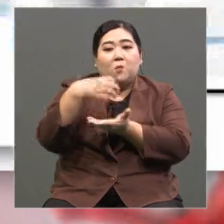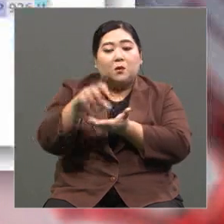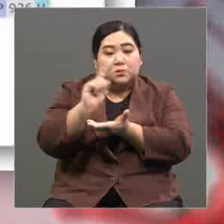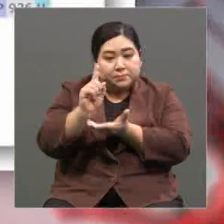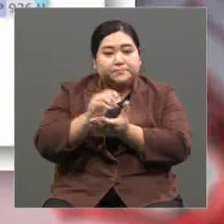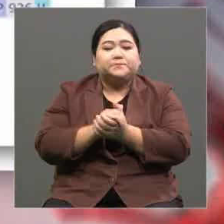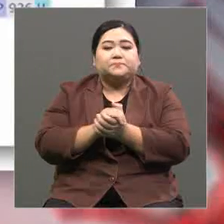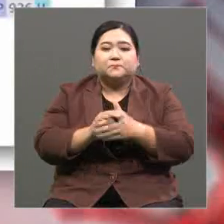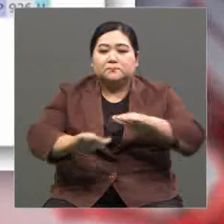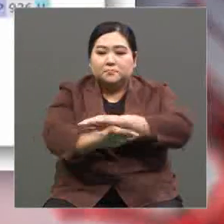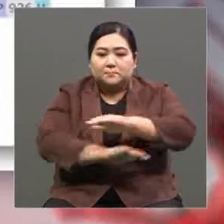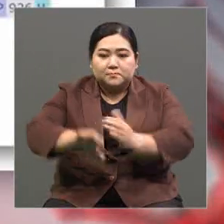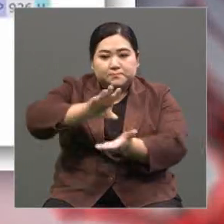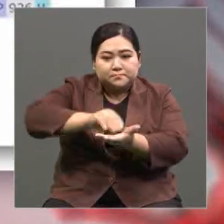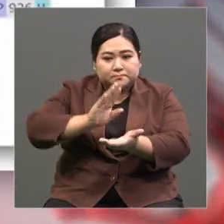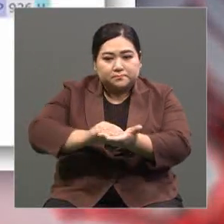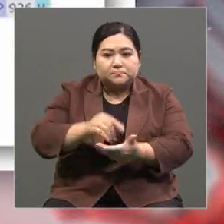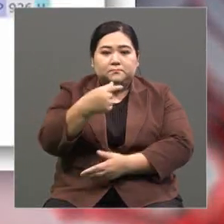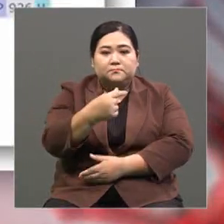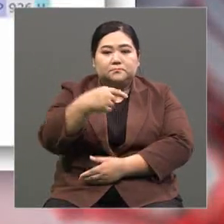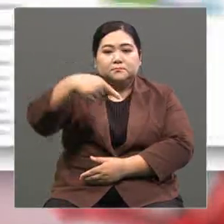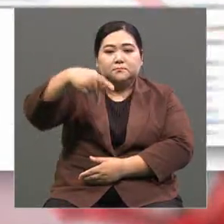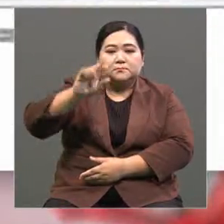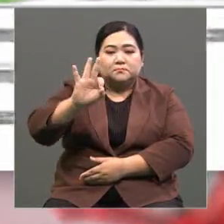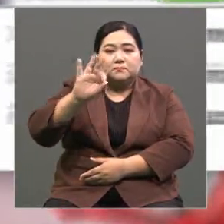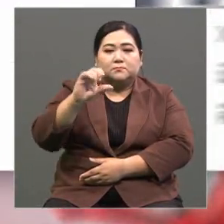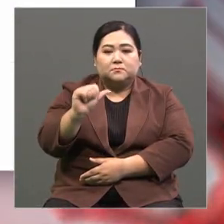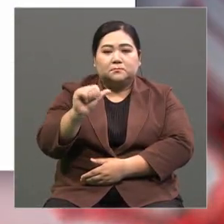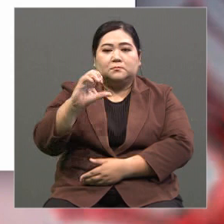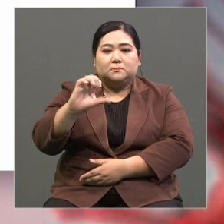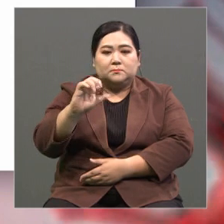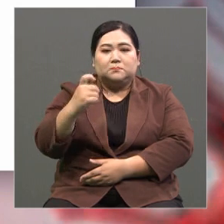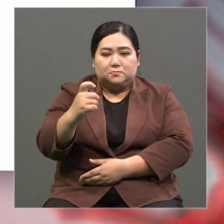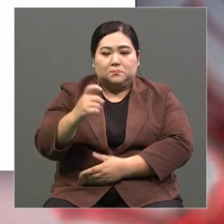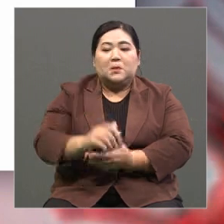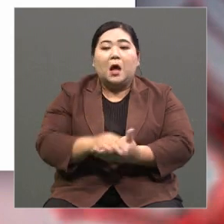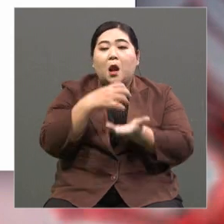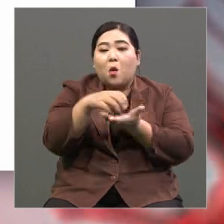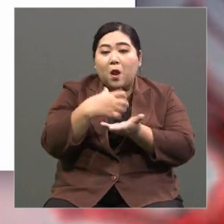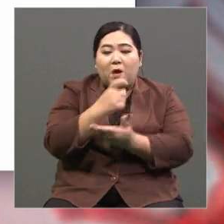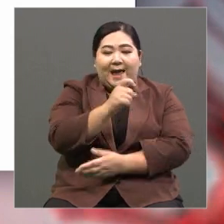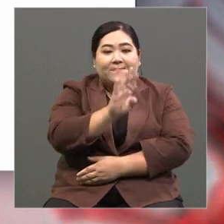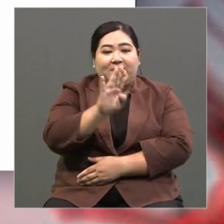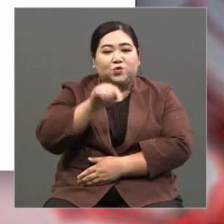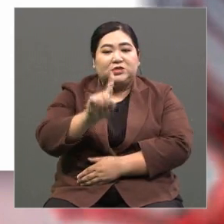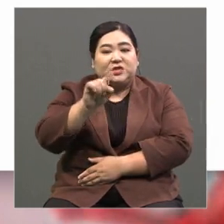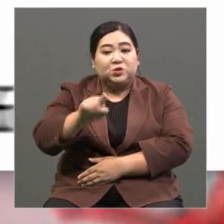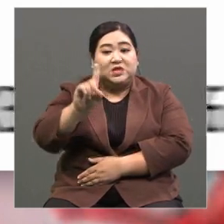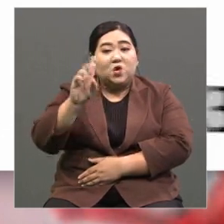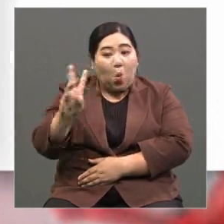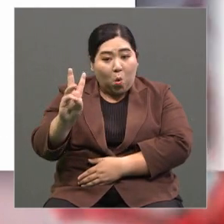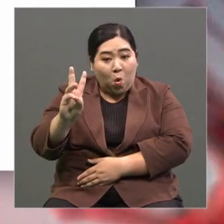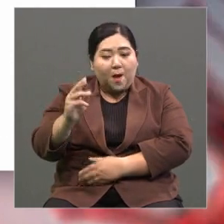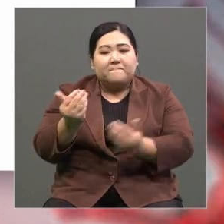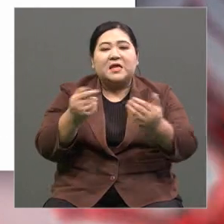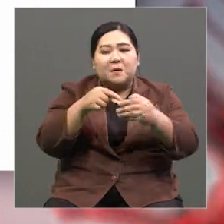จากฐานข้อมูลโควิดโลกหรือว่า G7นะคะxbb.1.16นอกจากมีรุ่นลูกก็คือ